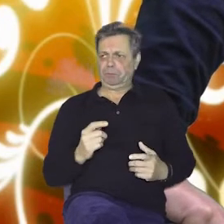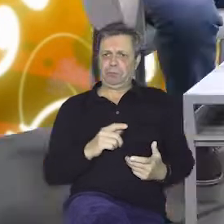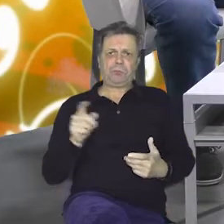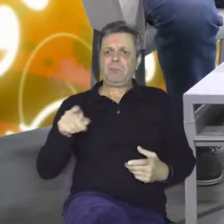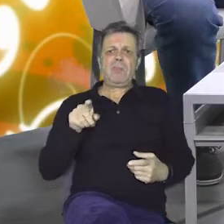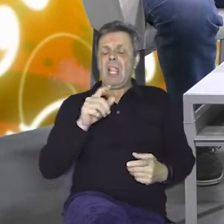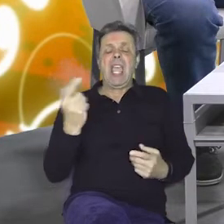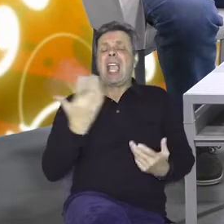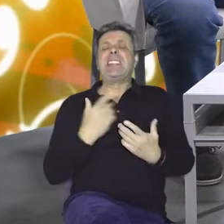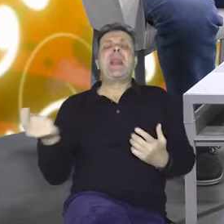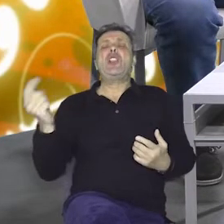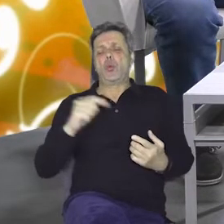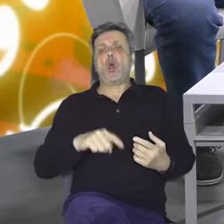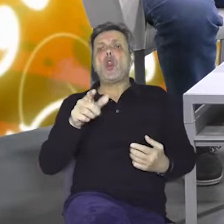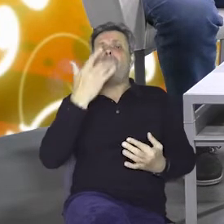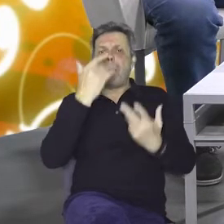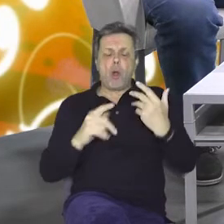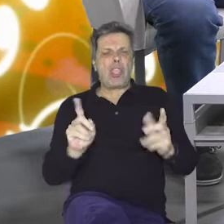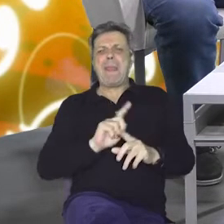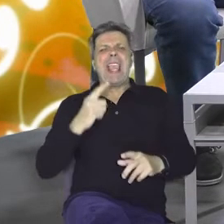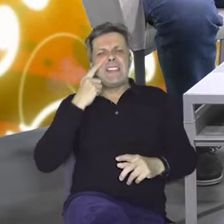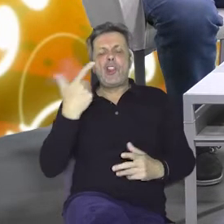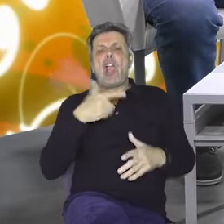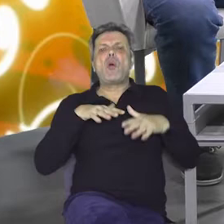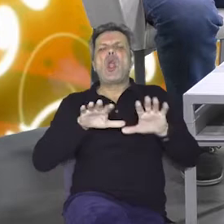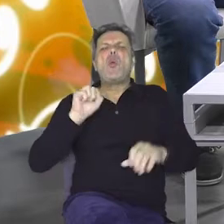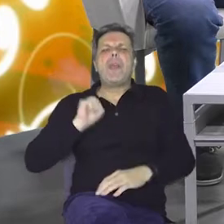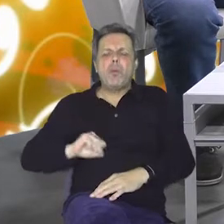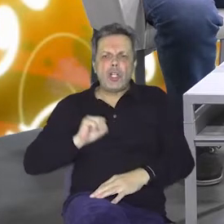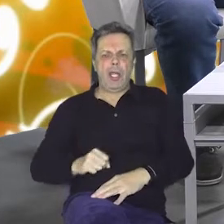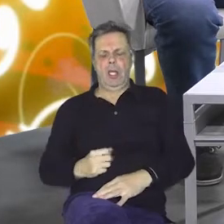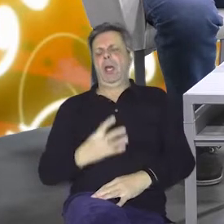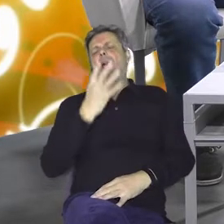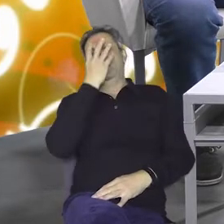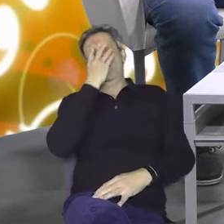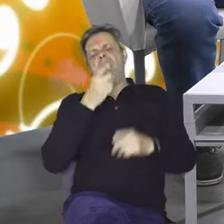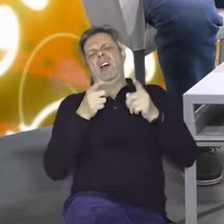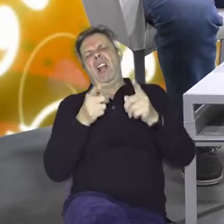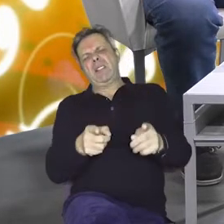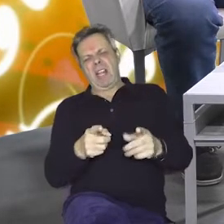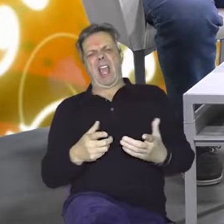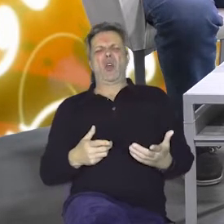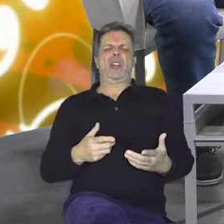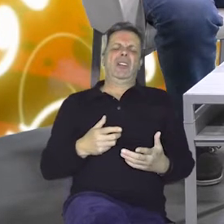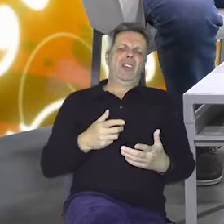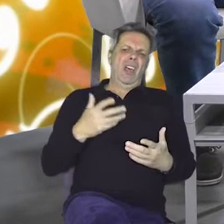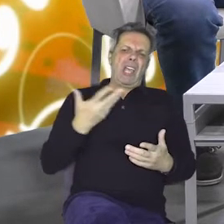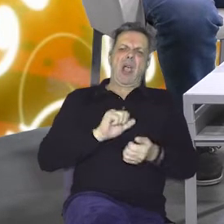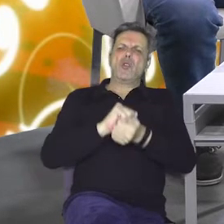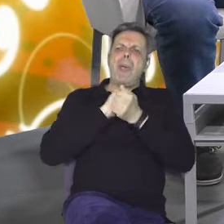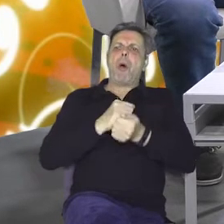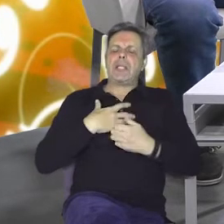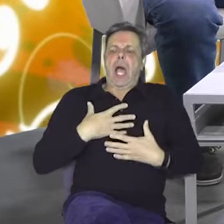brojke i dok se nije vidjelo kako se ljudi muče na respiratoru, kako se bore za